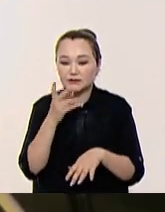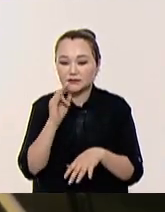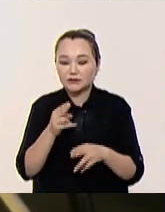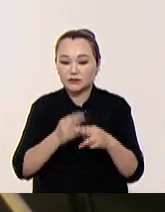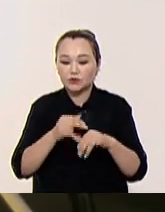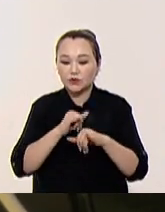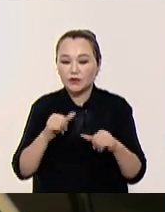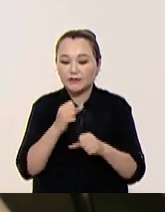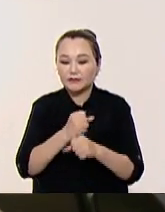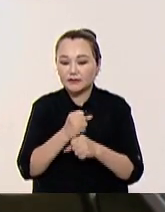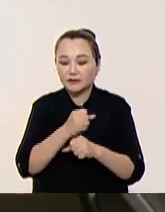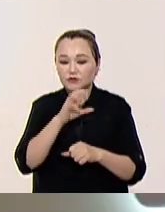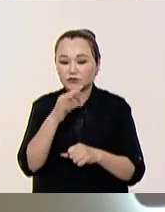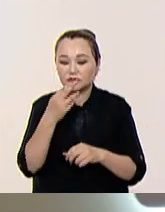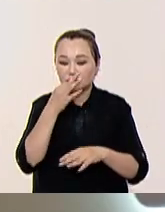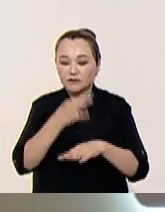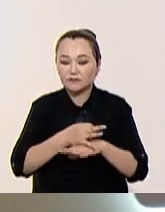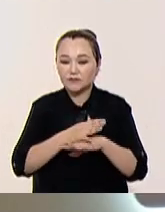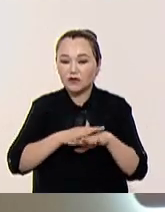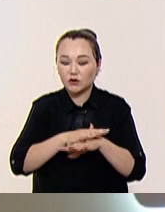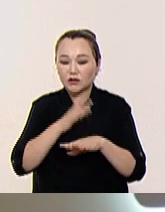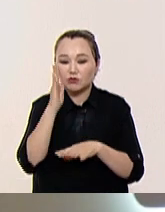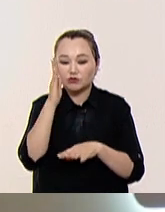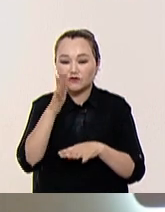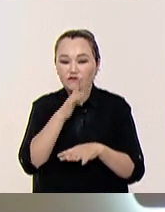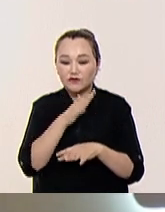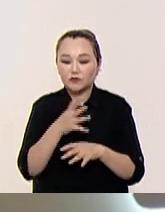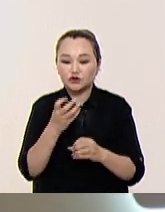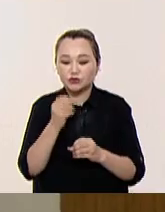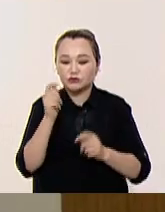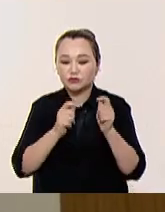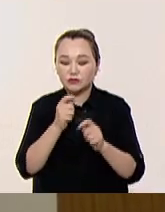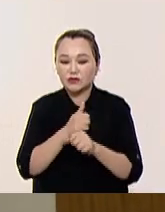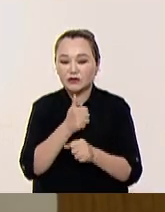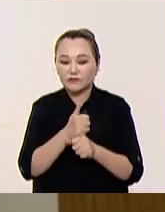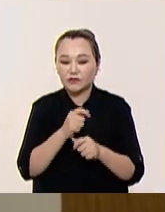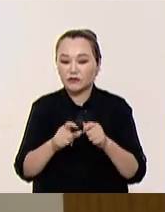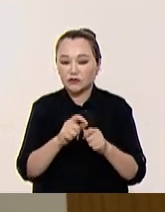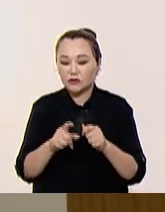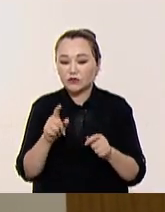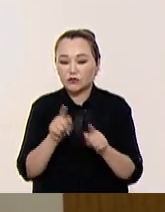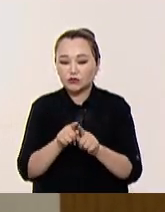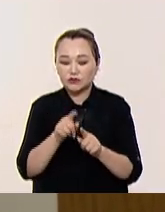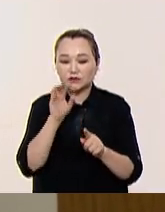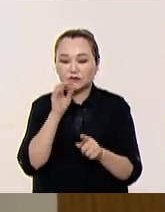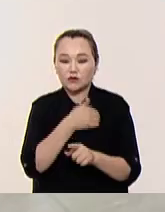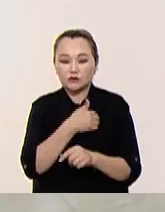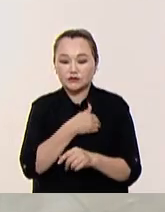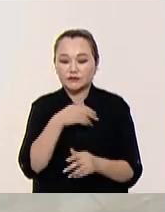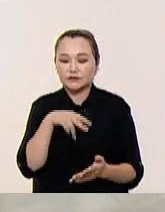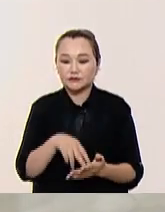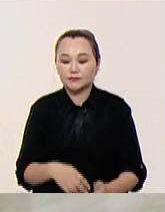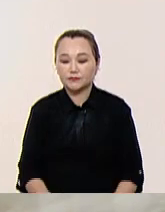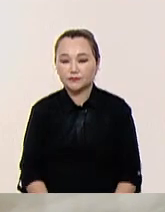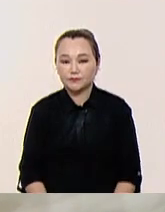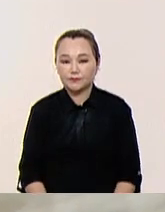өндірудегі әлеуметтік жауапкершілікті ескере отырып, алдағы уақытта да шараның бас демеушілерінің бірі болуға ниетті.